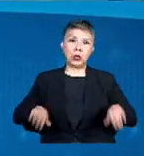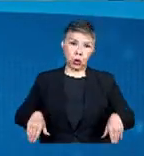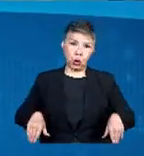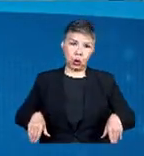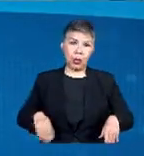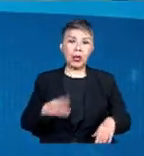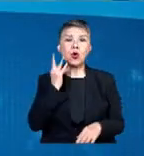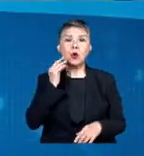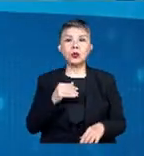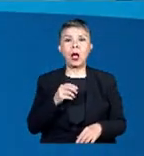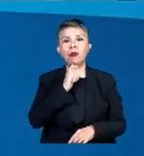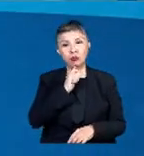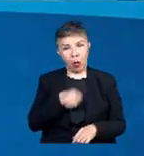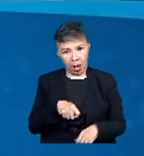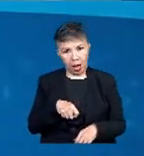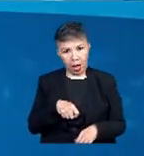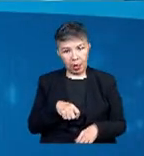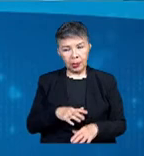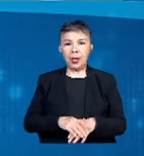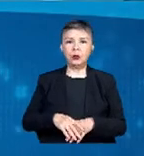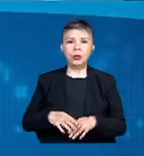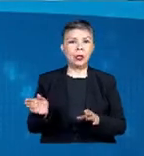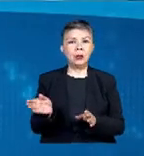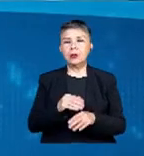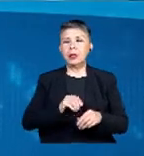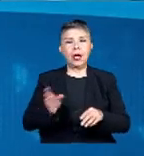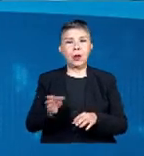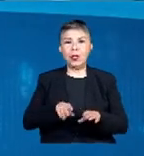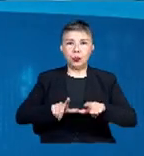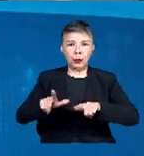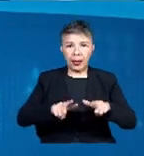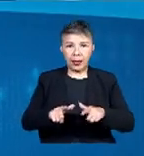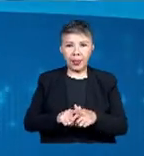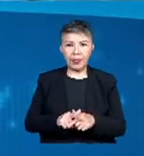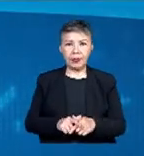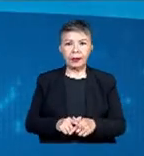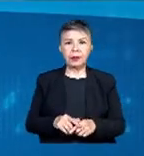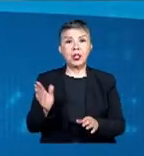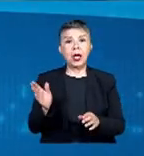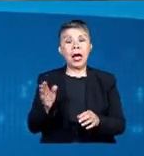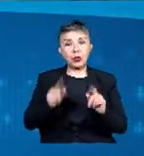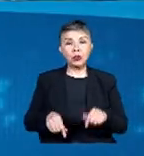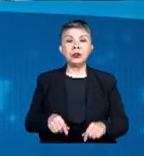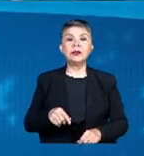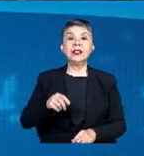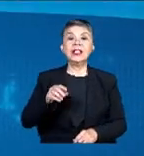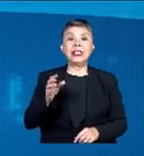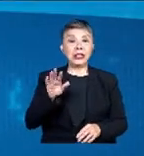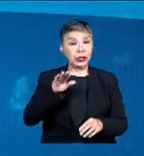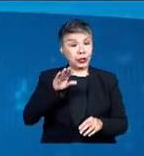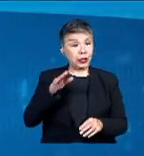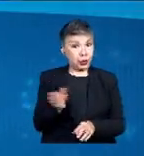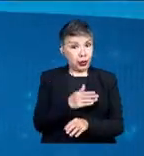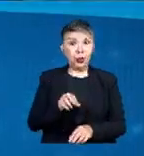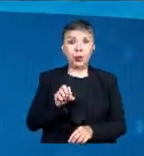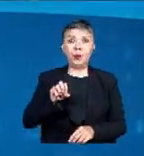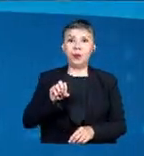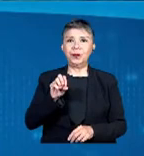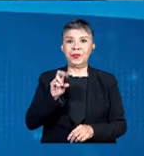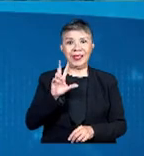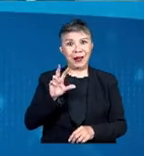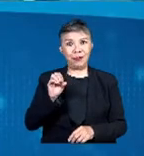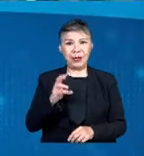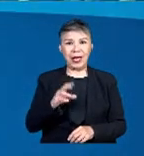sudah melewati pertandingan-pertandingan besar, pertandingan banyak sebelum umur 30. Jadi umur belasan